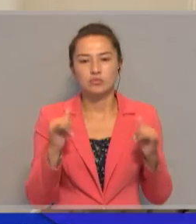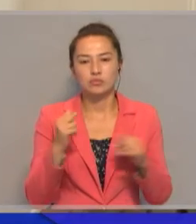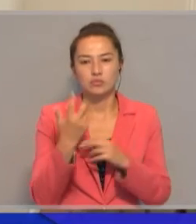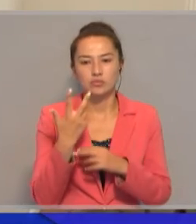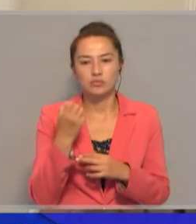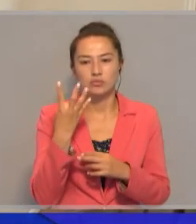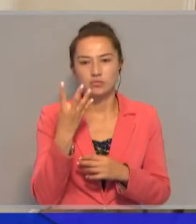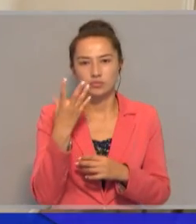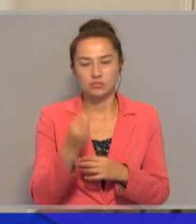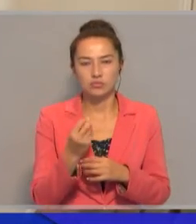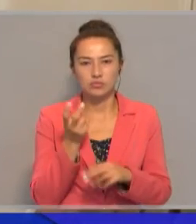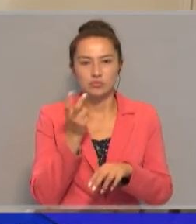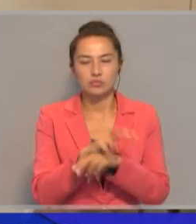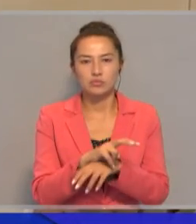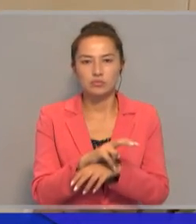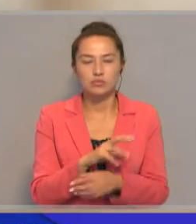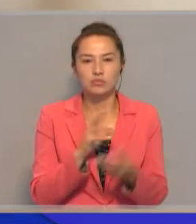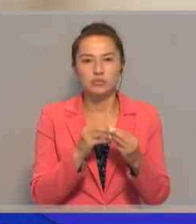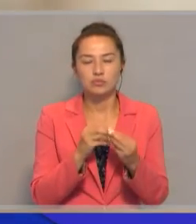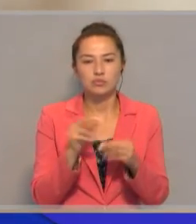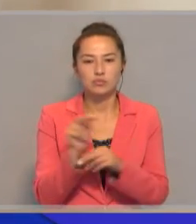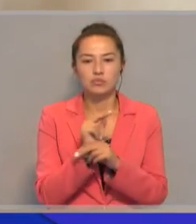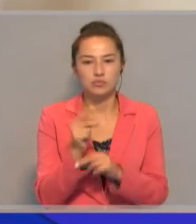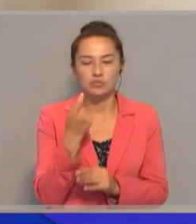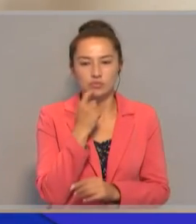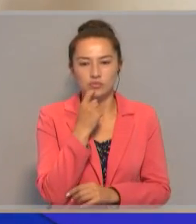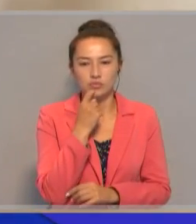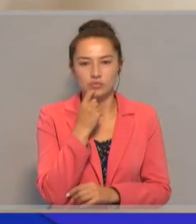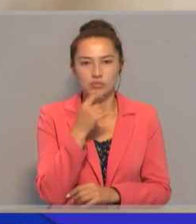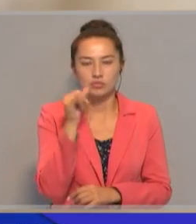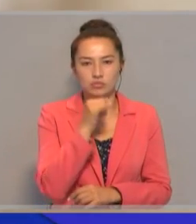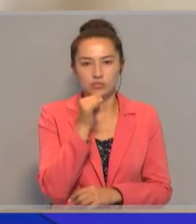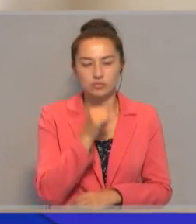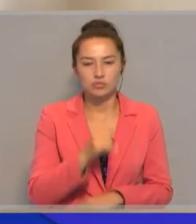және 14-ші күннен соң келгендіктен ем шаралары бірден нәтиже